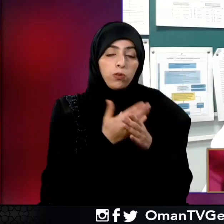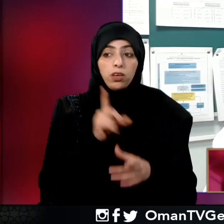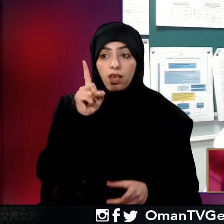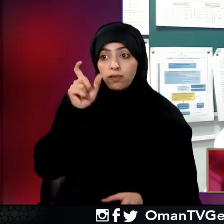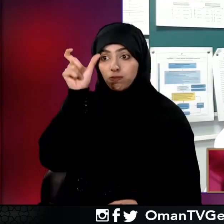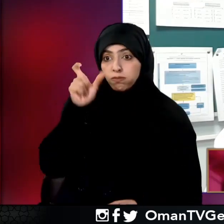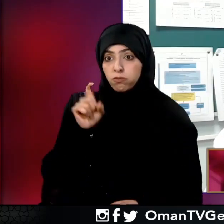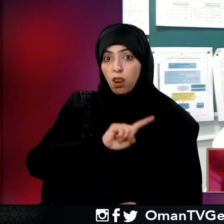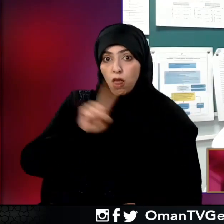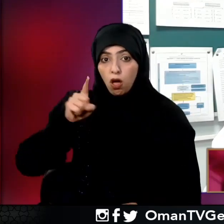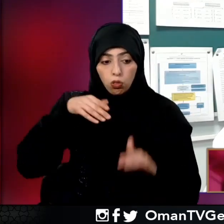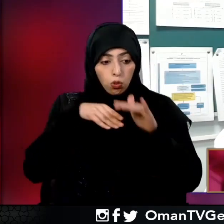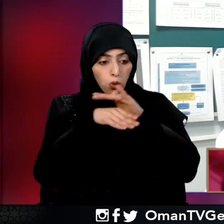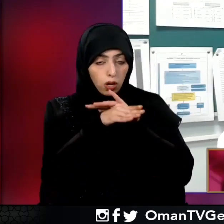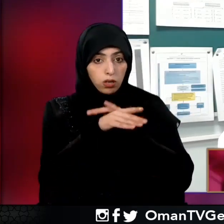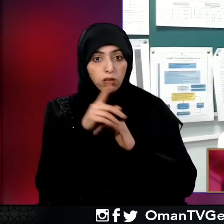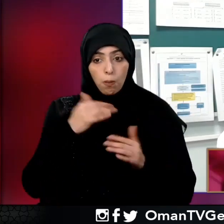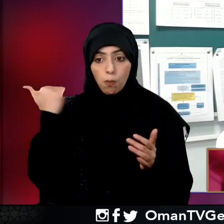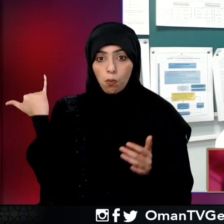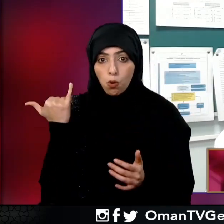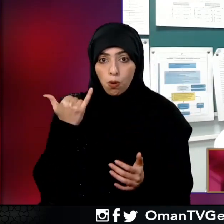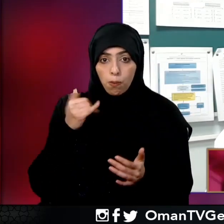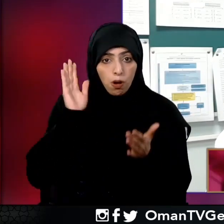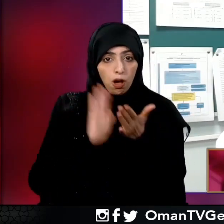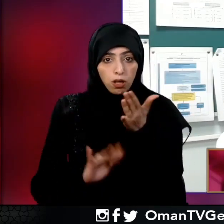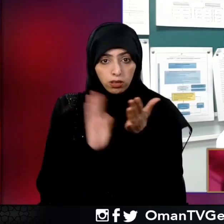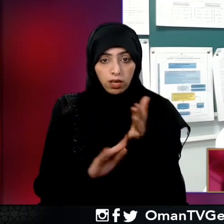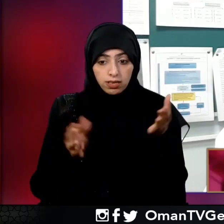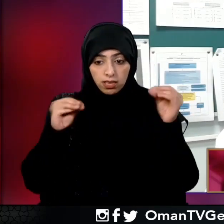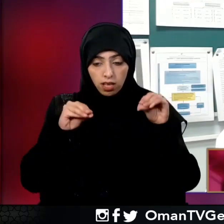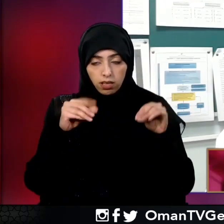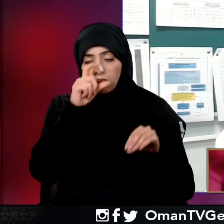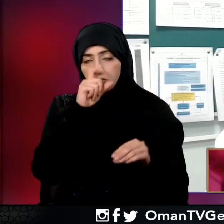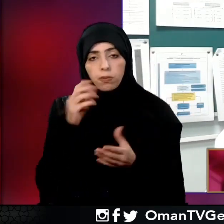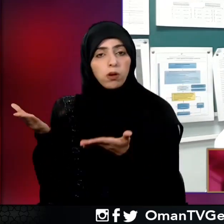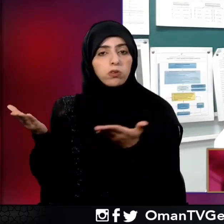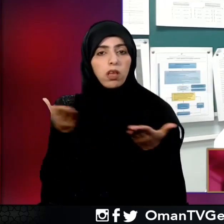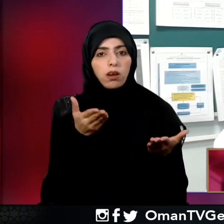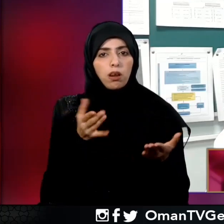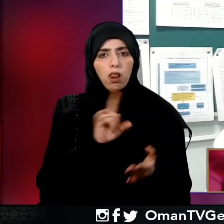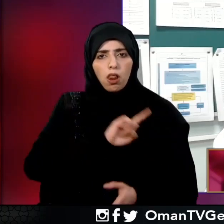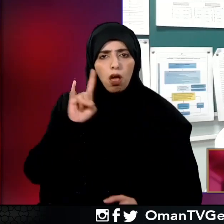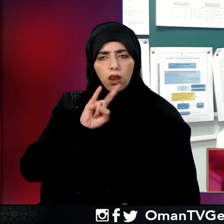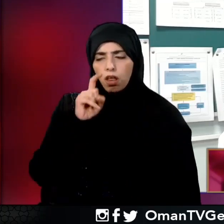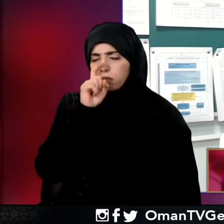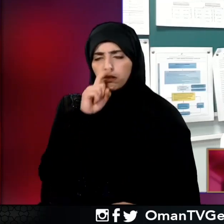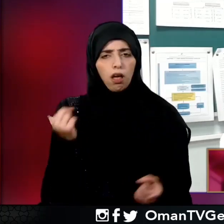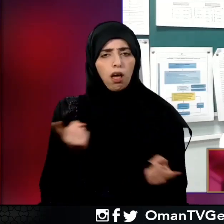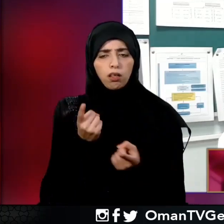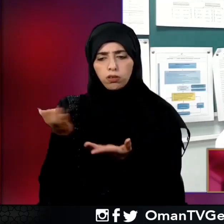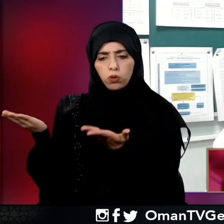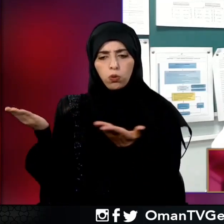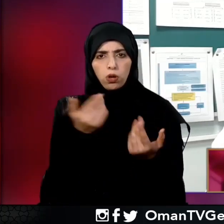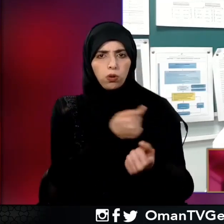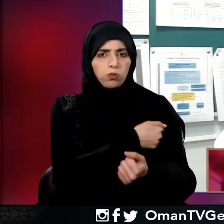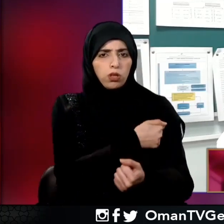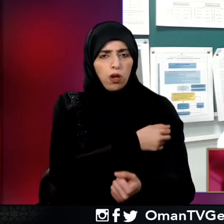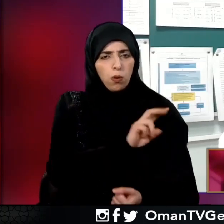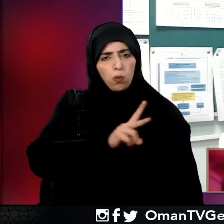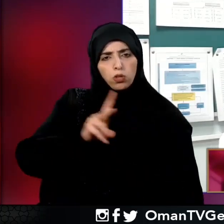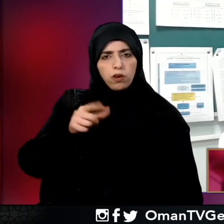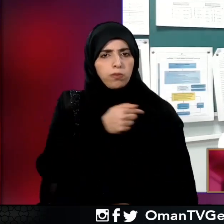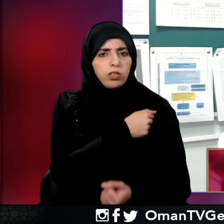الشخص المريض الذي يضطر أن يأتي المستشفى لأي داع صحي لا يمنع ذلك من زيارته المستشفى وحتى أي عيادة